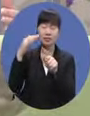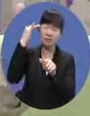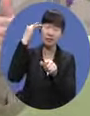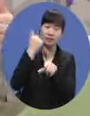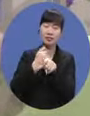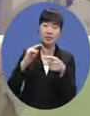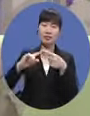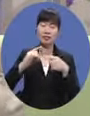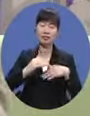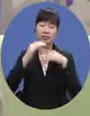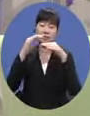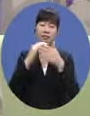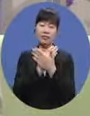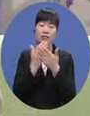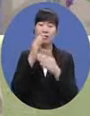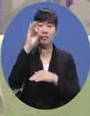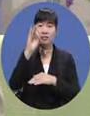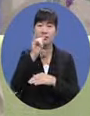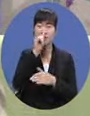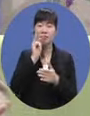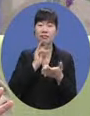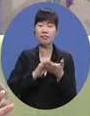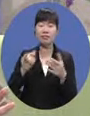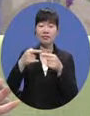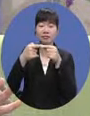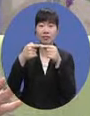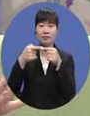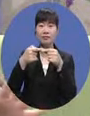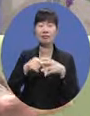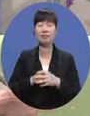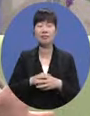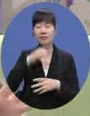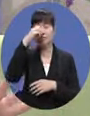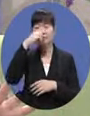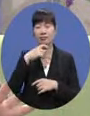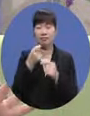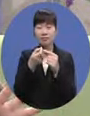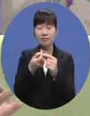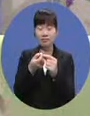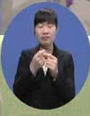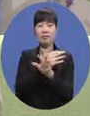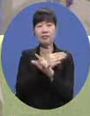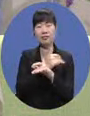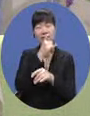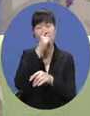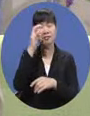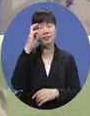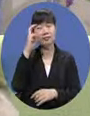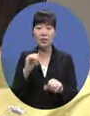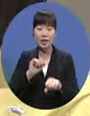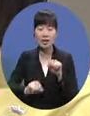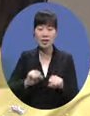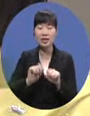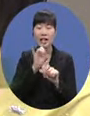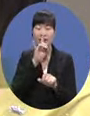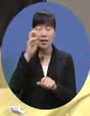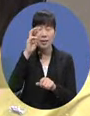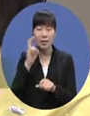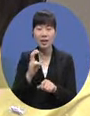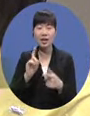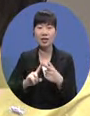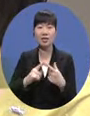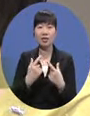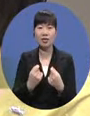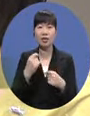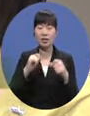괴롭힘은요. 단계별로 좀 나눠볼 수가 있어요. 네. 제1단계는요. 그냥 사소한 장난일 수도 있어요. 그러니까 짓궂은 장난에서 막 시작을